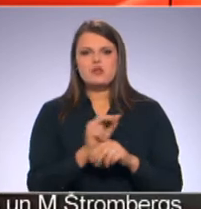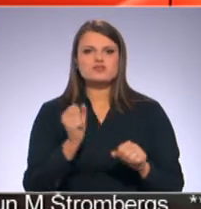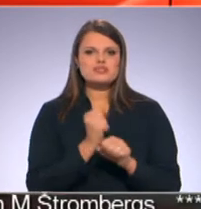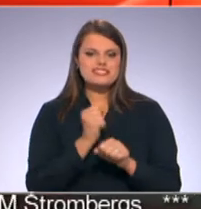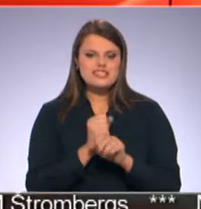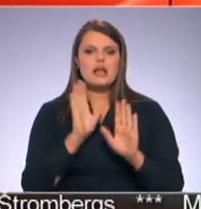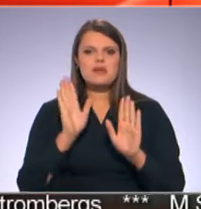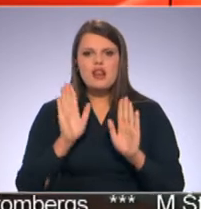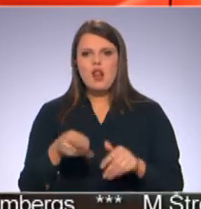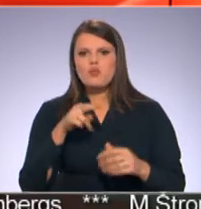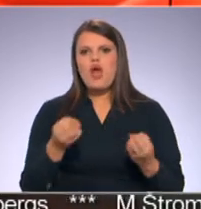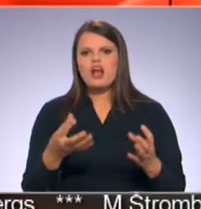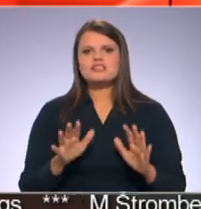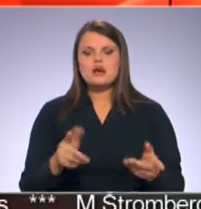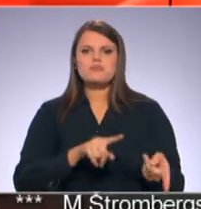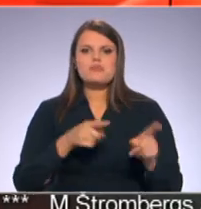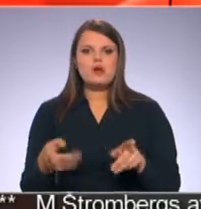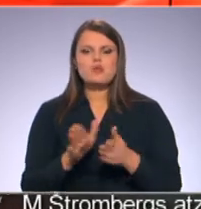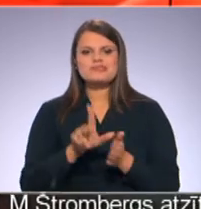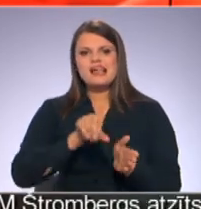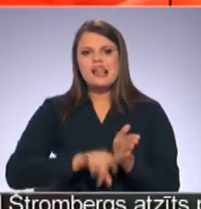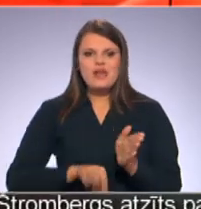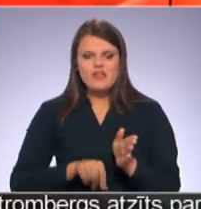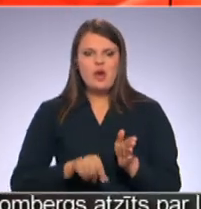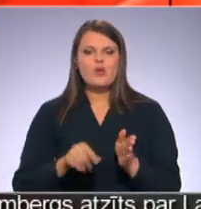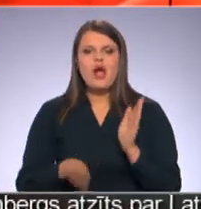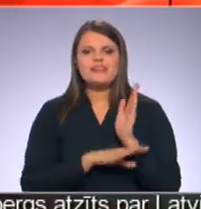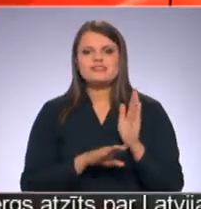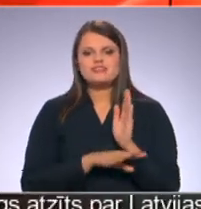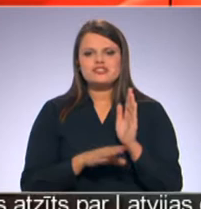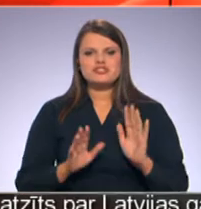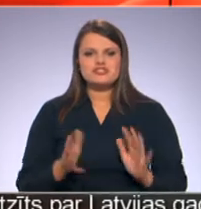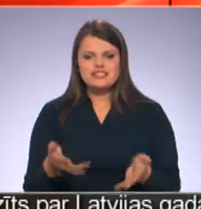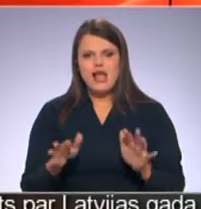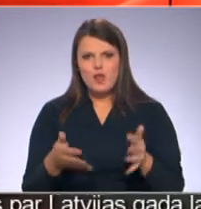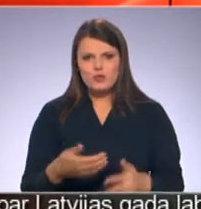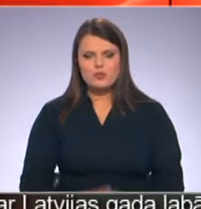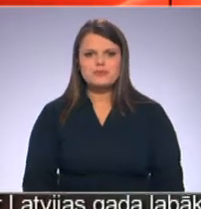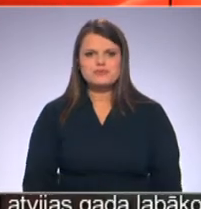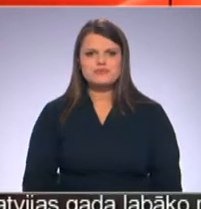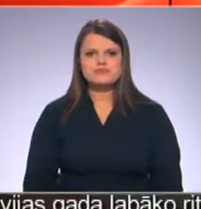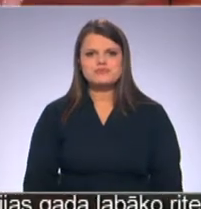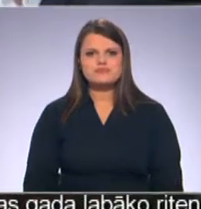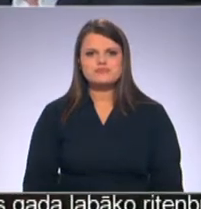lai no gāzes apkurs pāriet uz salīdzinoši lētāko šķēldu. Par izcinājumiem aizpots televīziju.